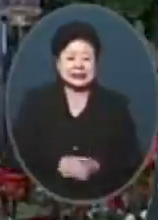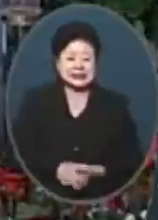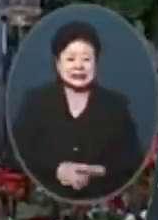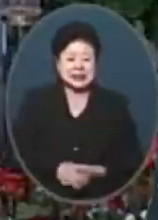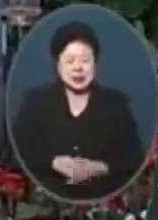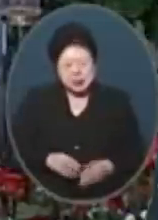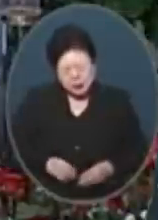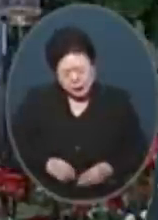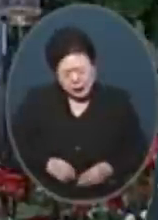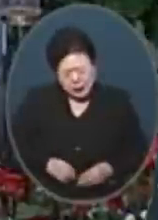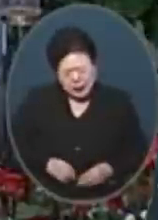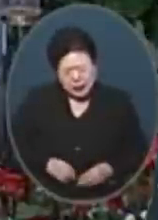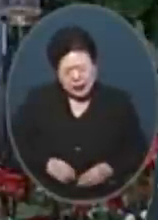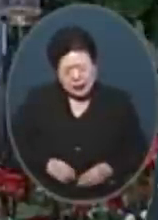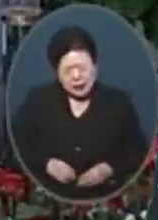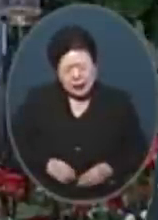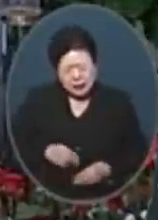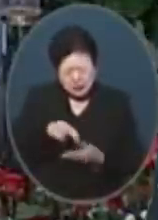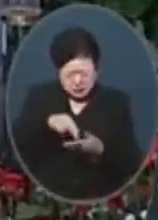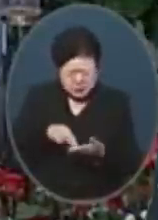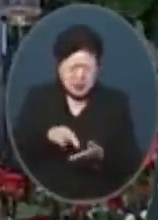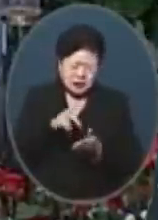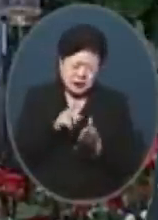굶어 죽을 처지에 있는데